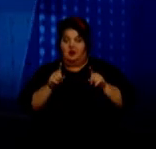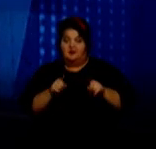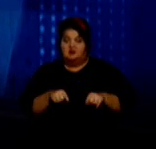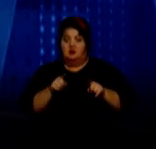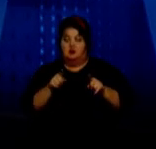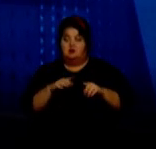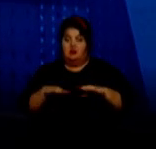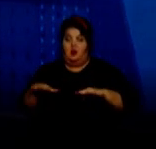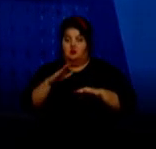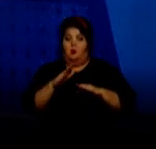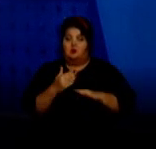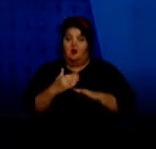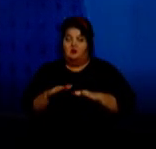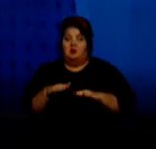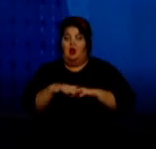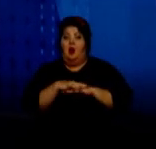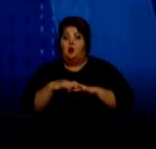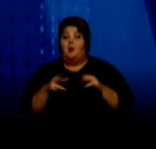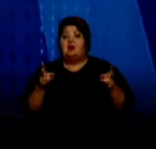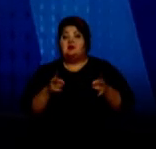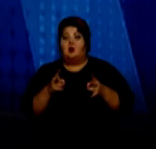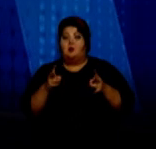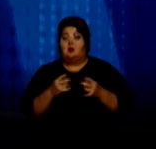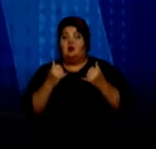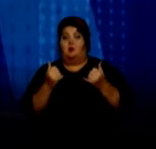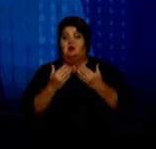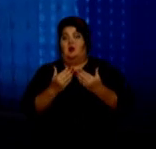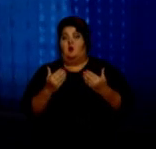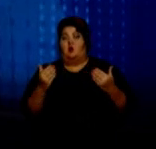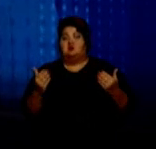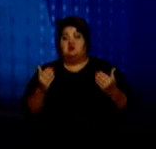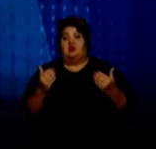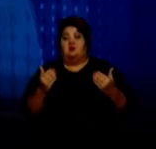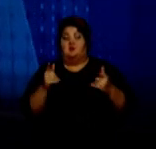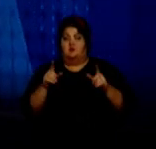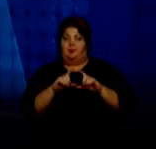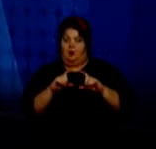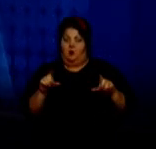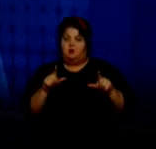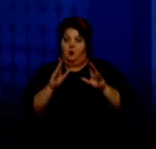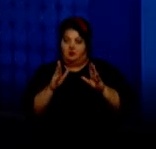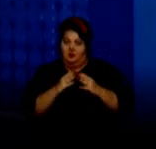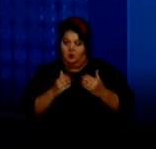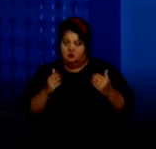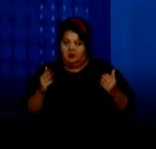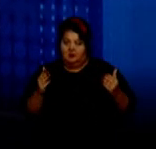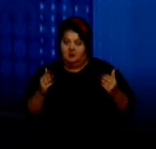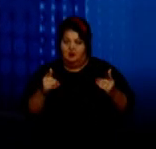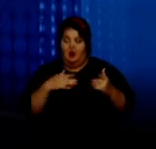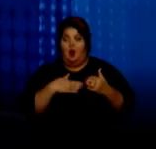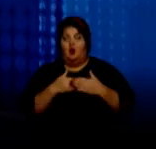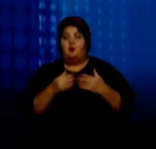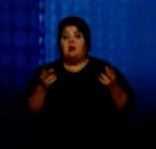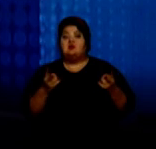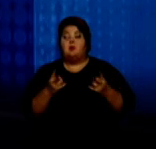буде виділений під громадські потреби і, зокрема, під музей кадетського корпусу. Там буде музей кадетського корпусу? Так, так. А громадські потреби